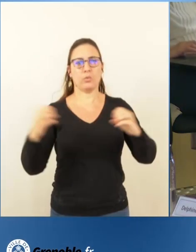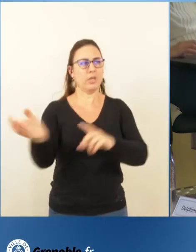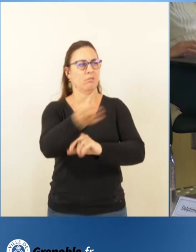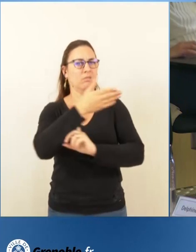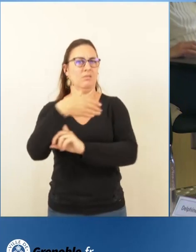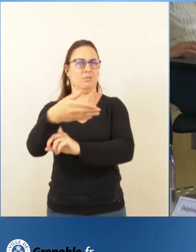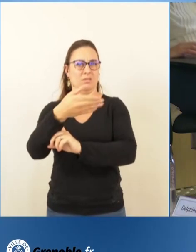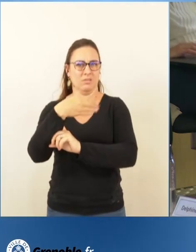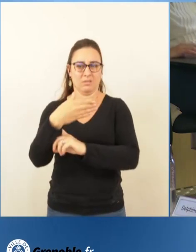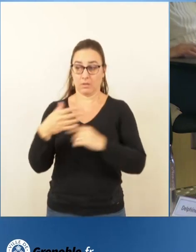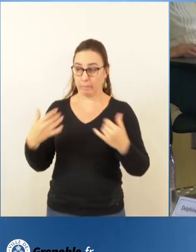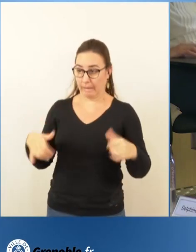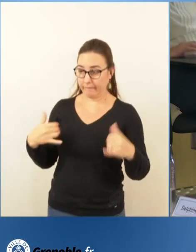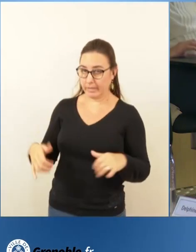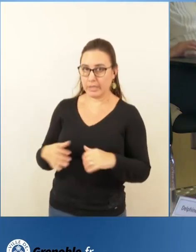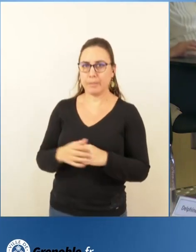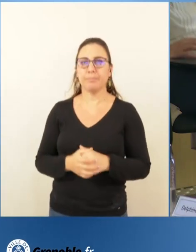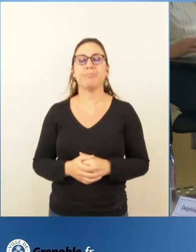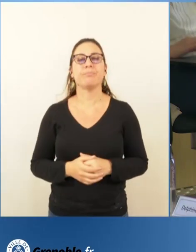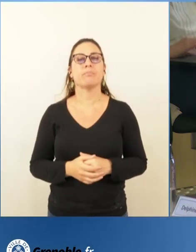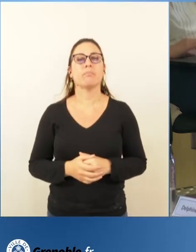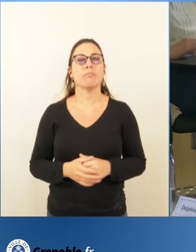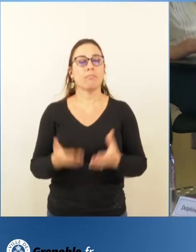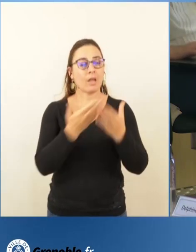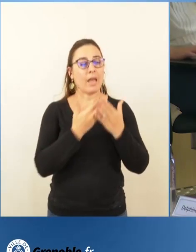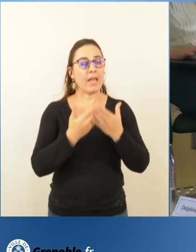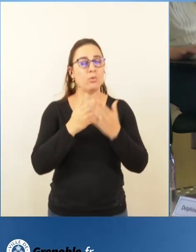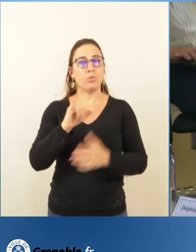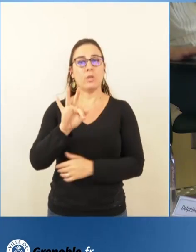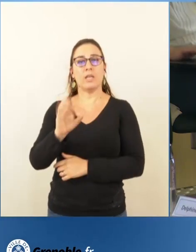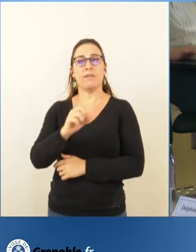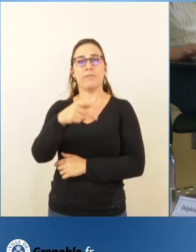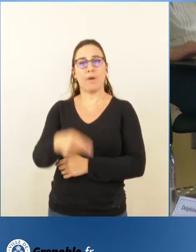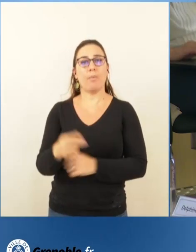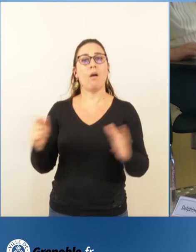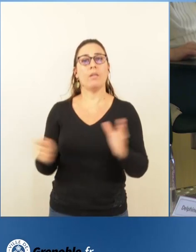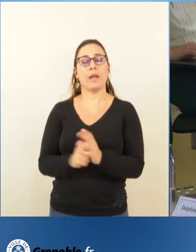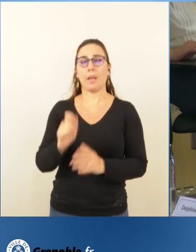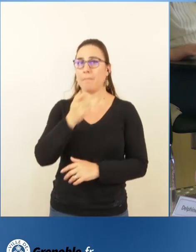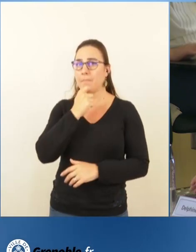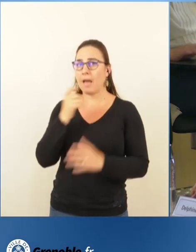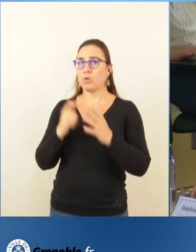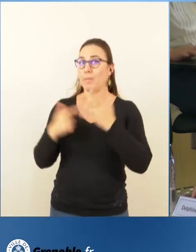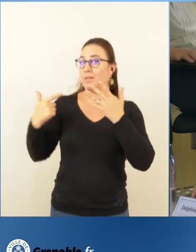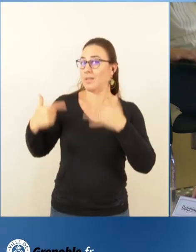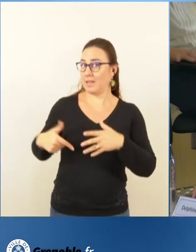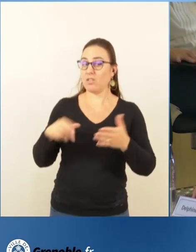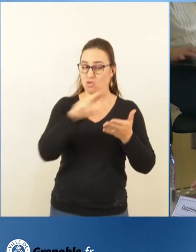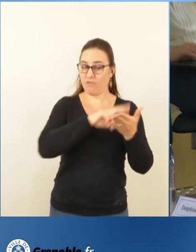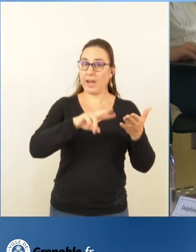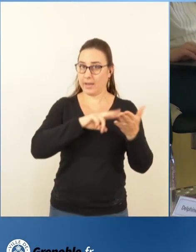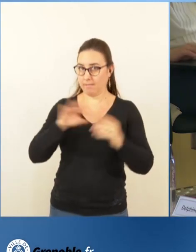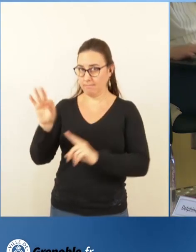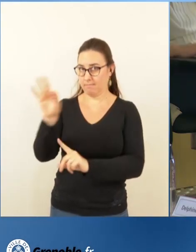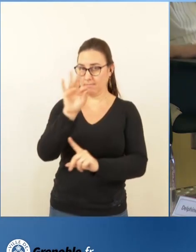vendre je vais vous lire une petite partie d'une étude Ifop de mars 2017 qui révèle